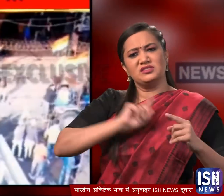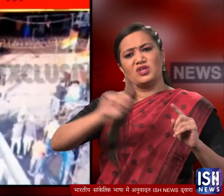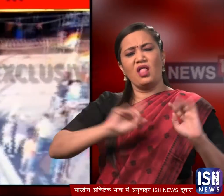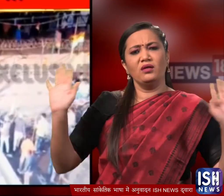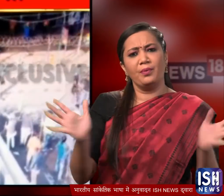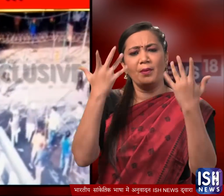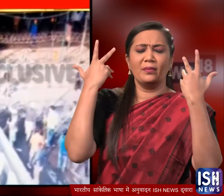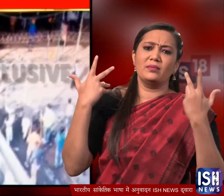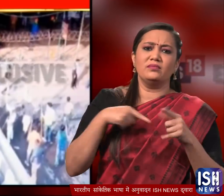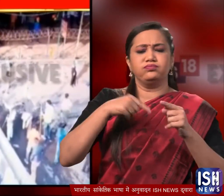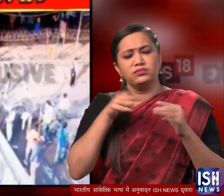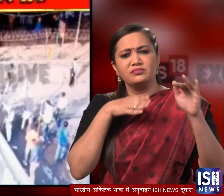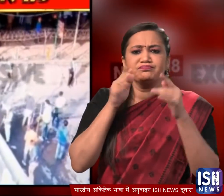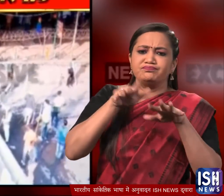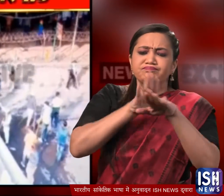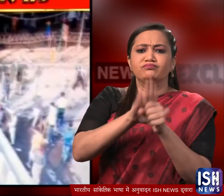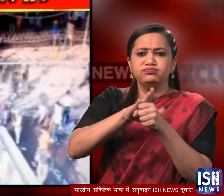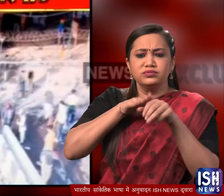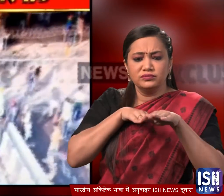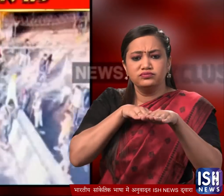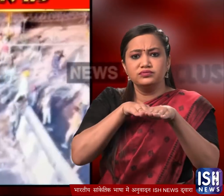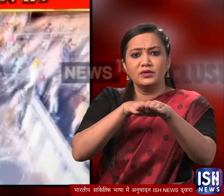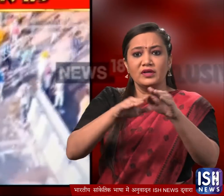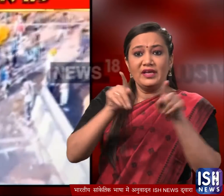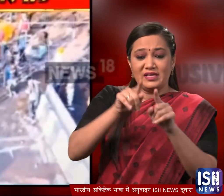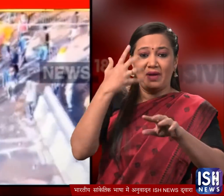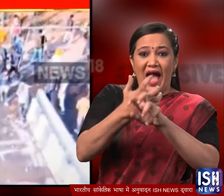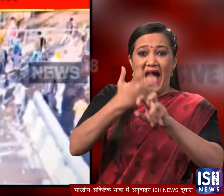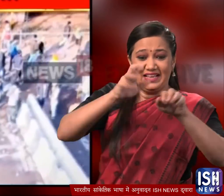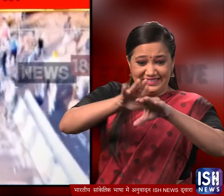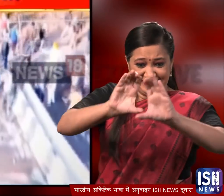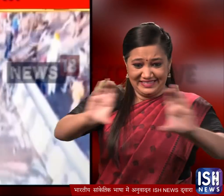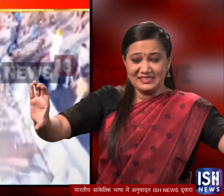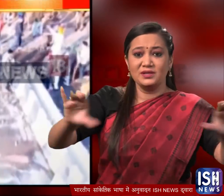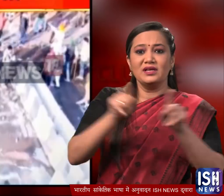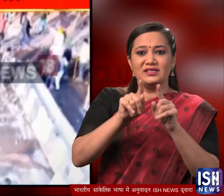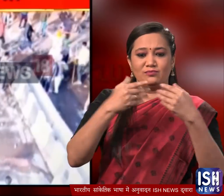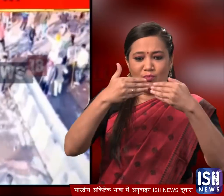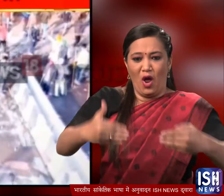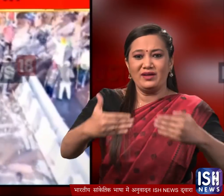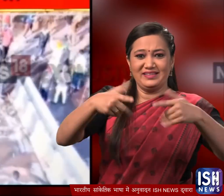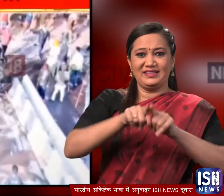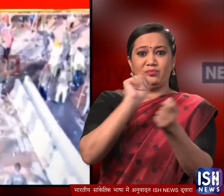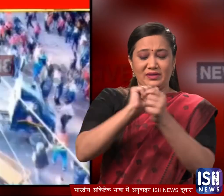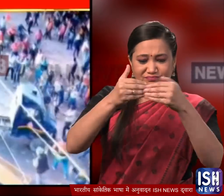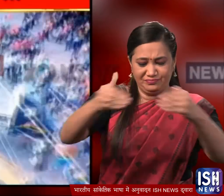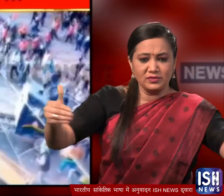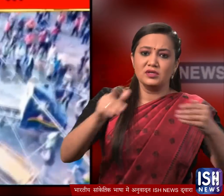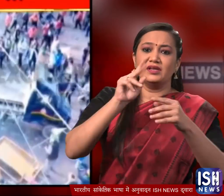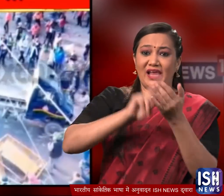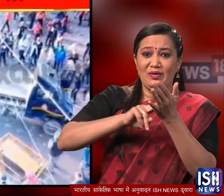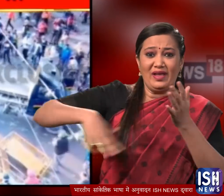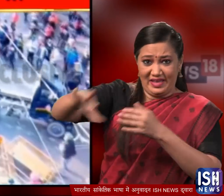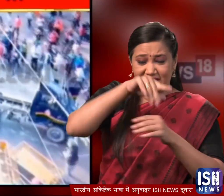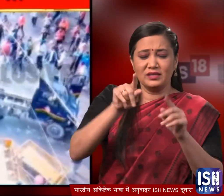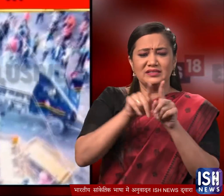तरीके से आगे बढ़ने के लिए रैली में शामिल लोगों ने ट्रैक्टर की मदद से उस पत्थर को भी हटाया जिससे पुलिस ने रास्ता ब्लॉक किया था। नांगलोई